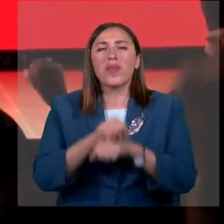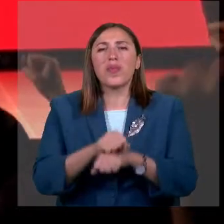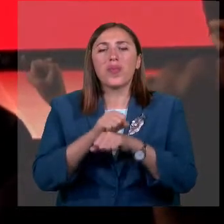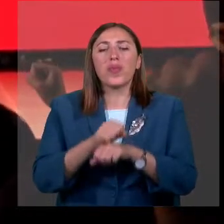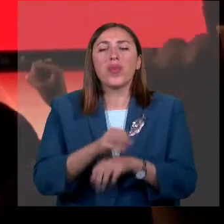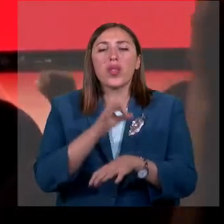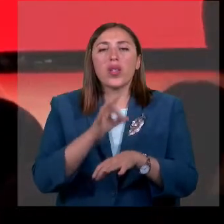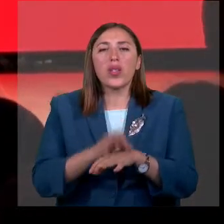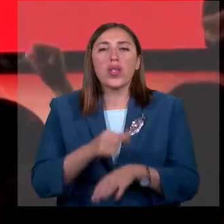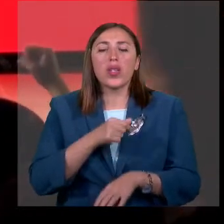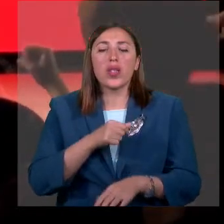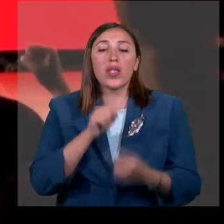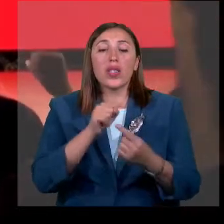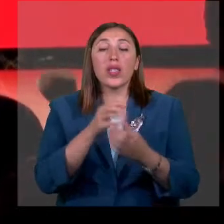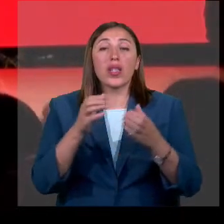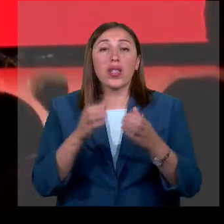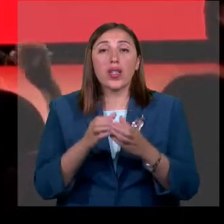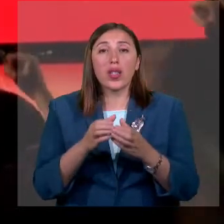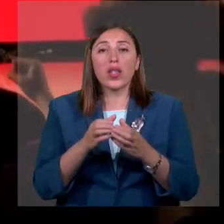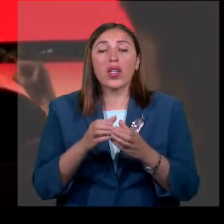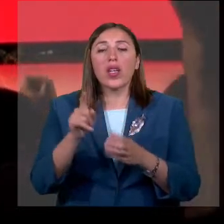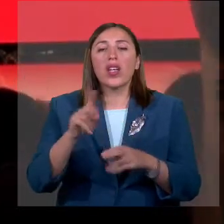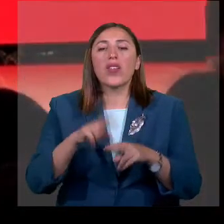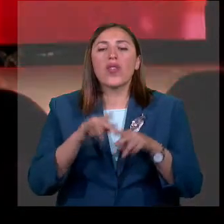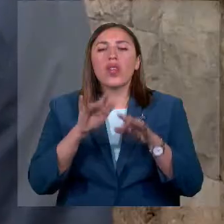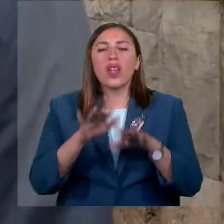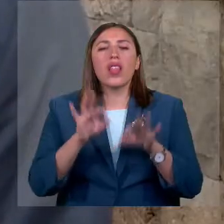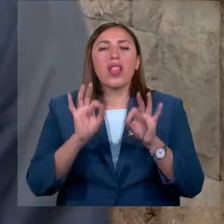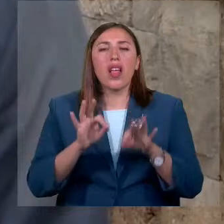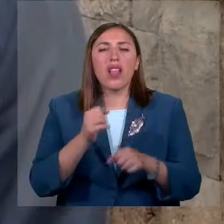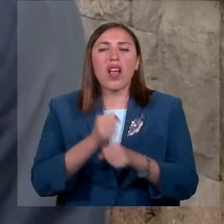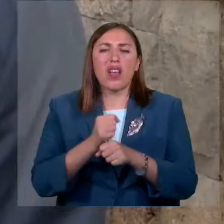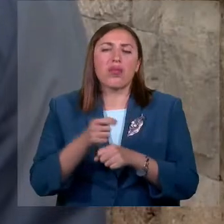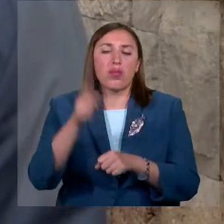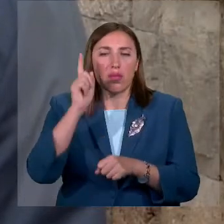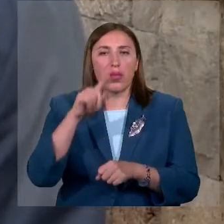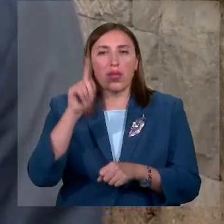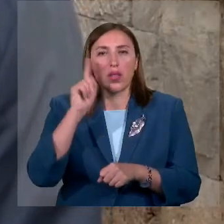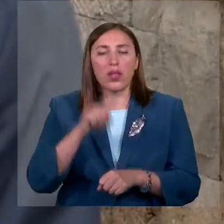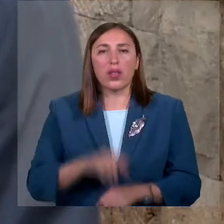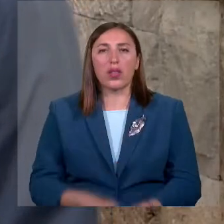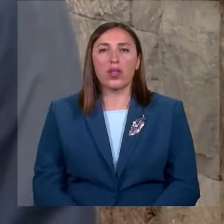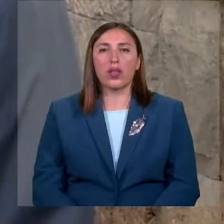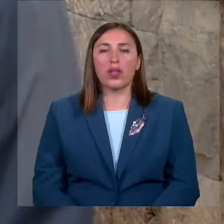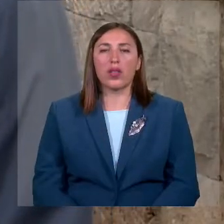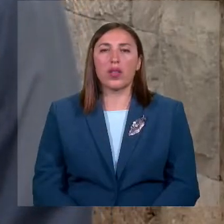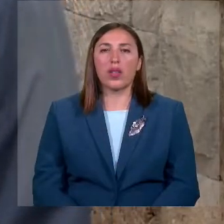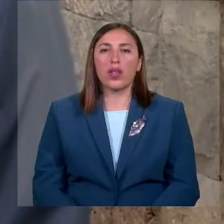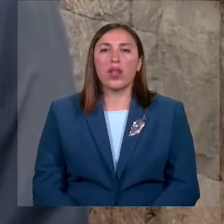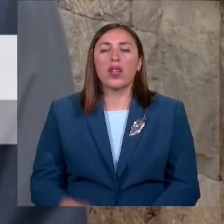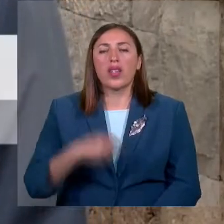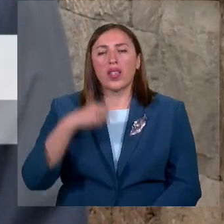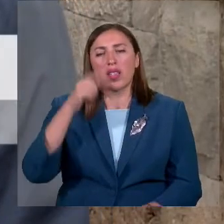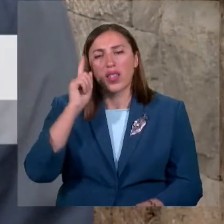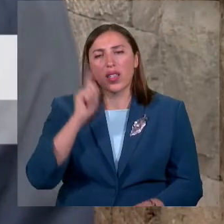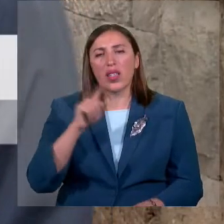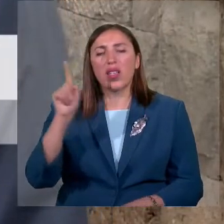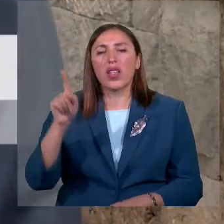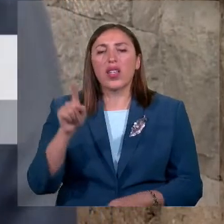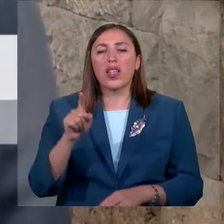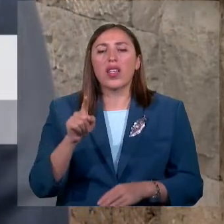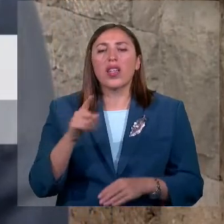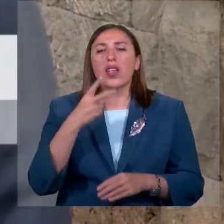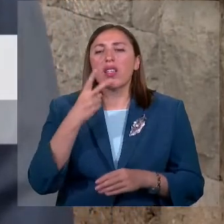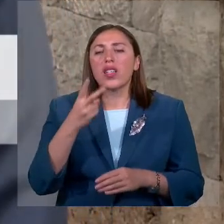նախաձեռնած ընդդիմադիրները չեն զարմանում իրավապահների դանդաղ կոտության վրա։ Ակնհայտ է, որ չեն կարող եզրակացնել, որ իրավաչափ է եղել, որտեղ